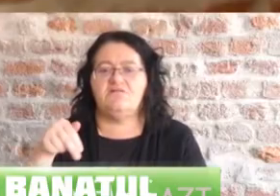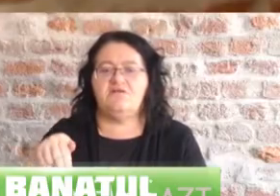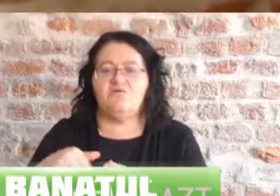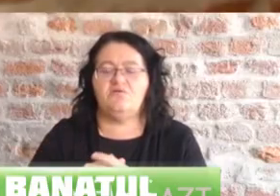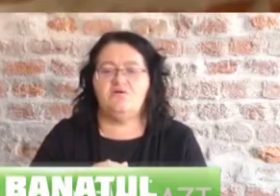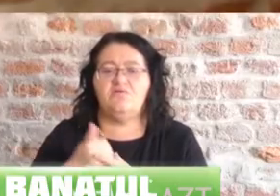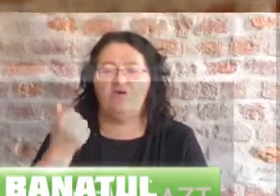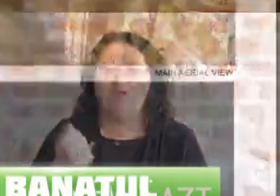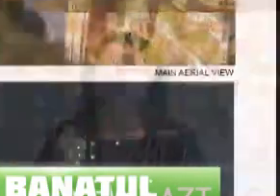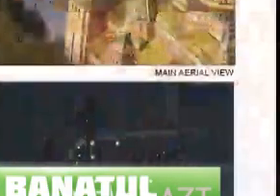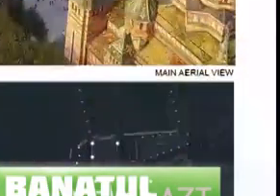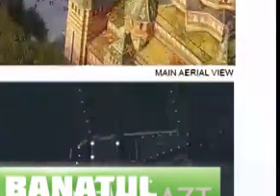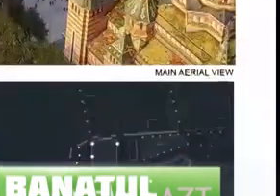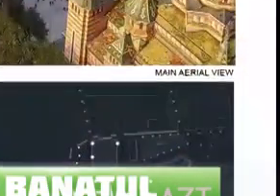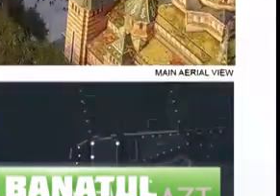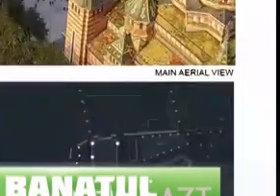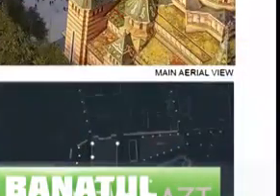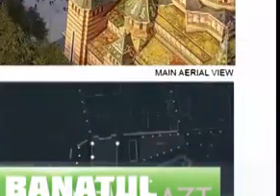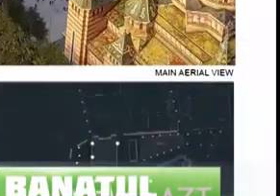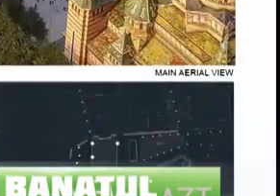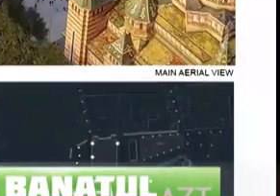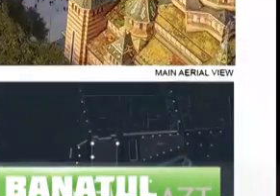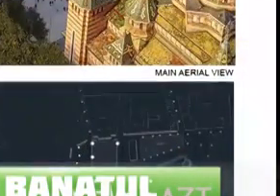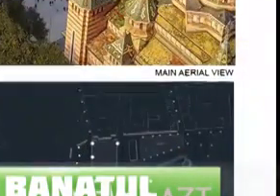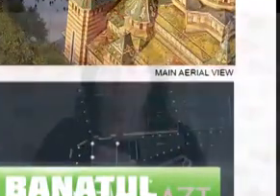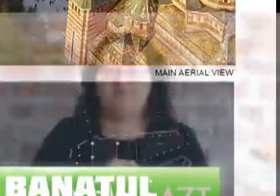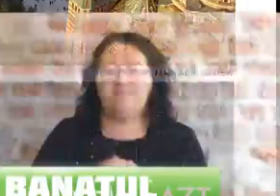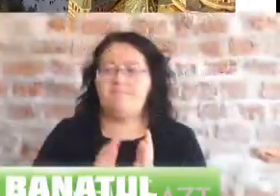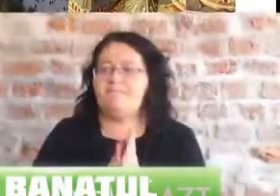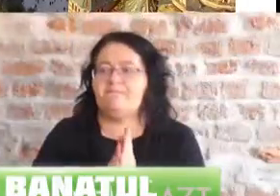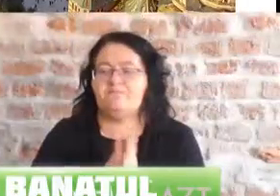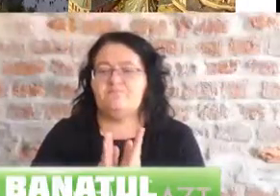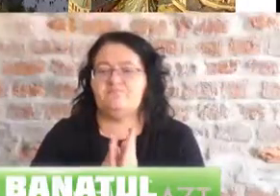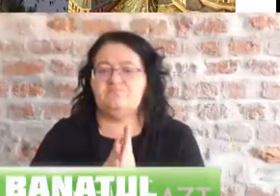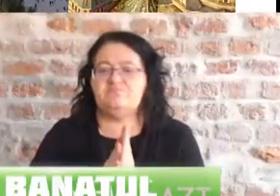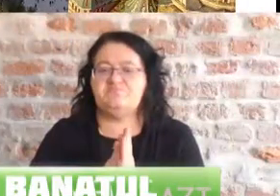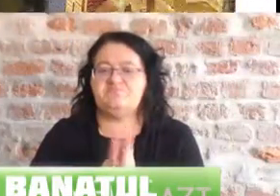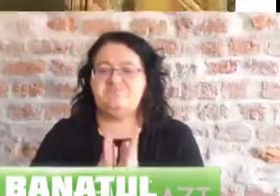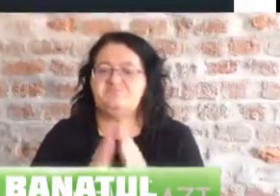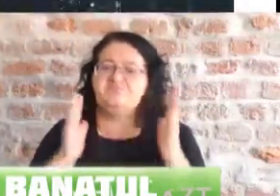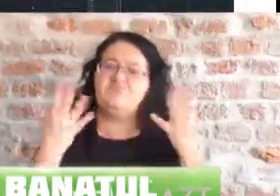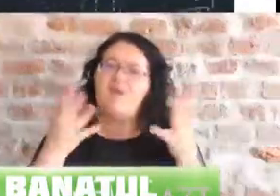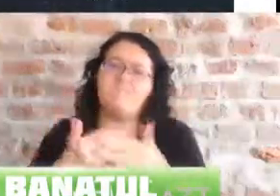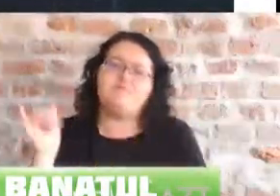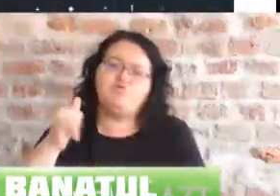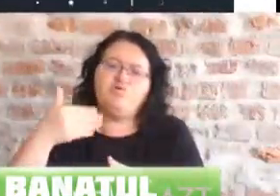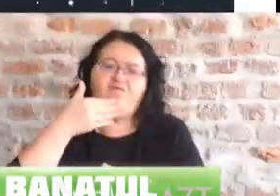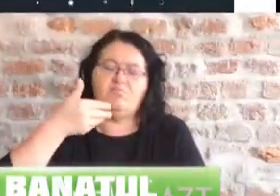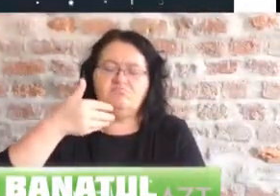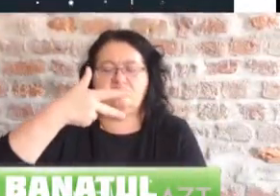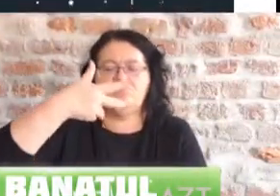Niculae, Alexandru Binescu și Iris Popescu. Felicitări! Și sunt aici, felicitări! Hai.